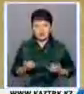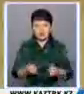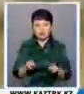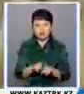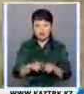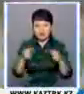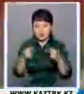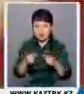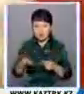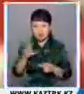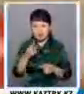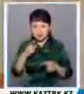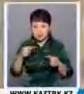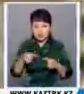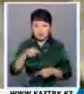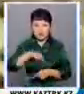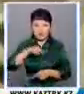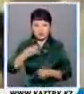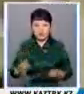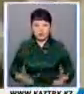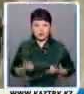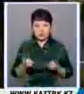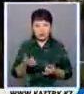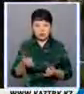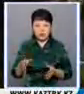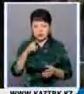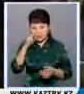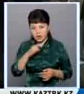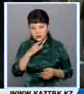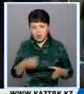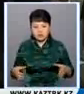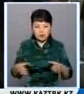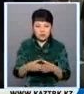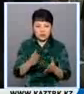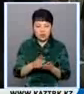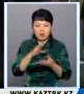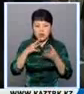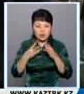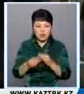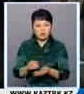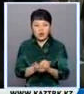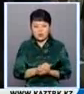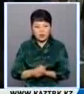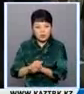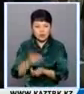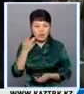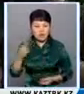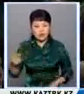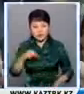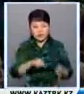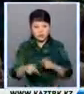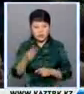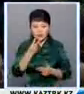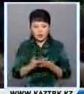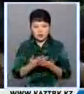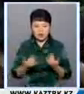тәкәбір қаптауының перзенттері екені мәлім. Олар бүгінде ортақ отанымыз қазақ шаңырағының астында тату ғұмыр кешуде. Сондықтан да бір-бірін бөле